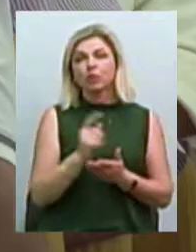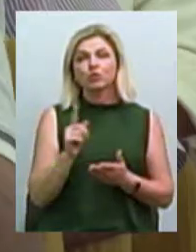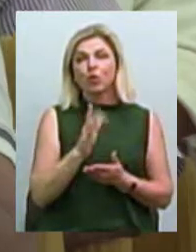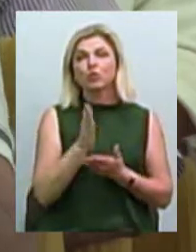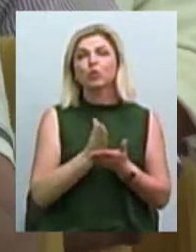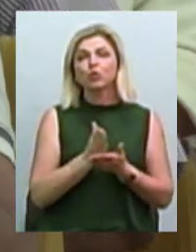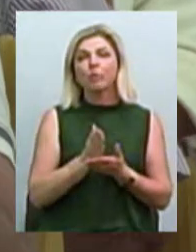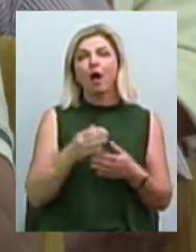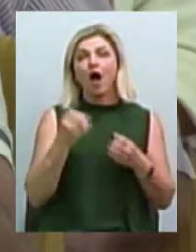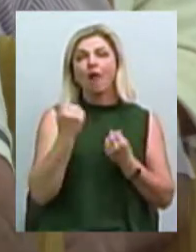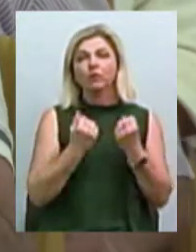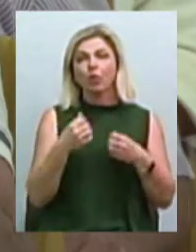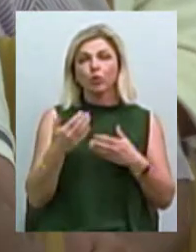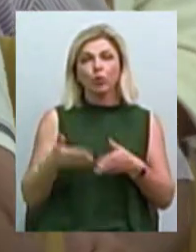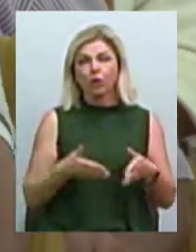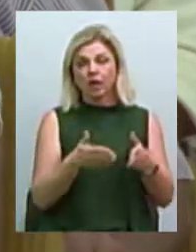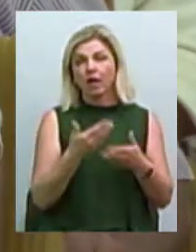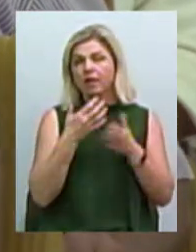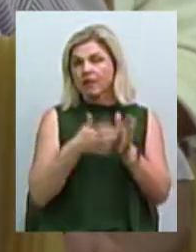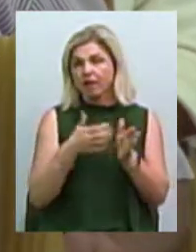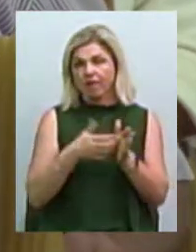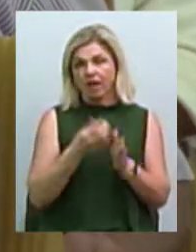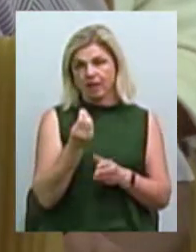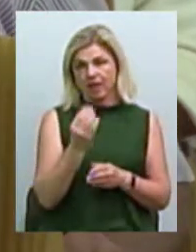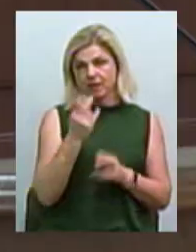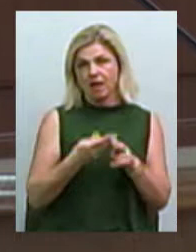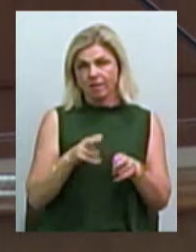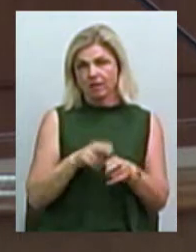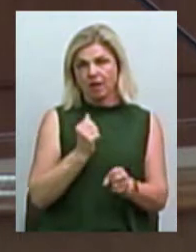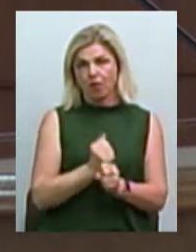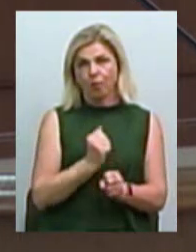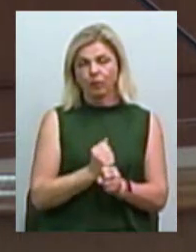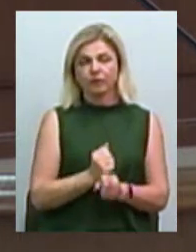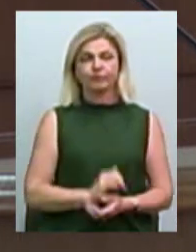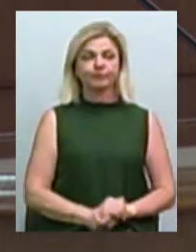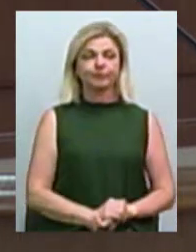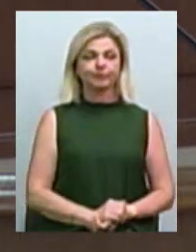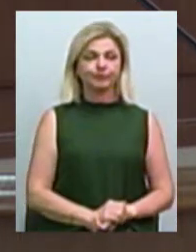служби автомобільних доріг бракує грошей на виконання цих робіт. Для